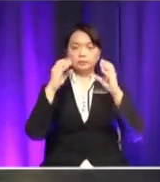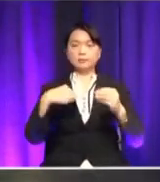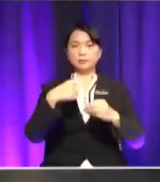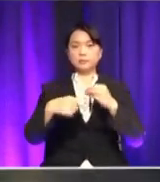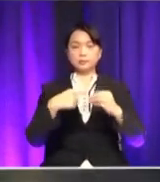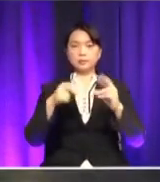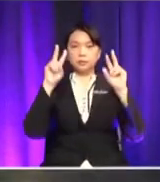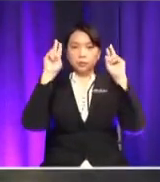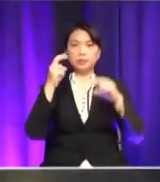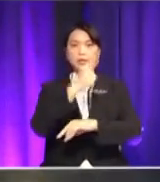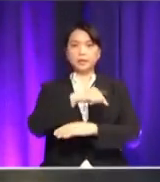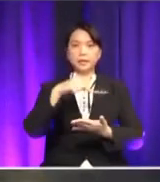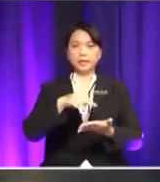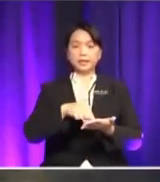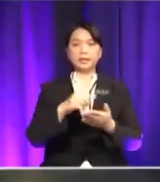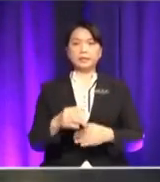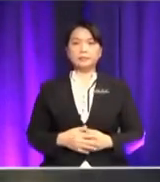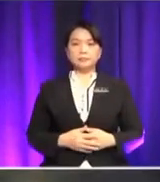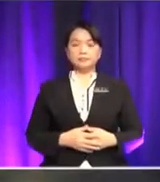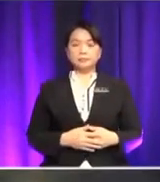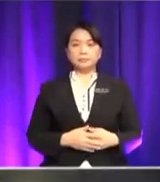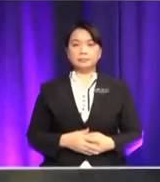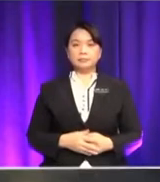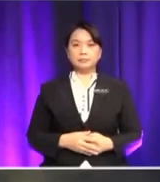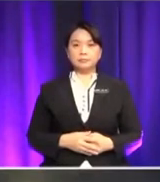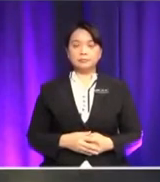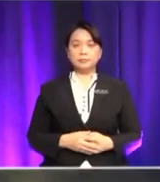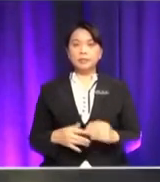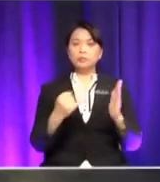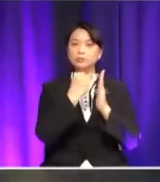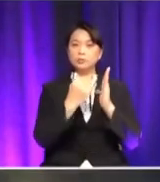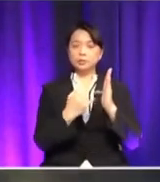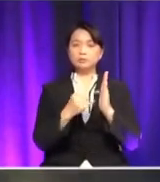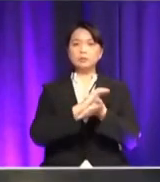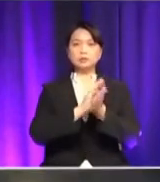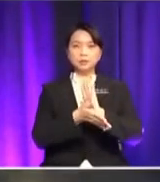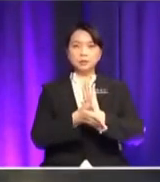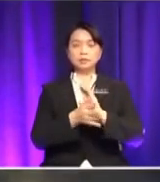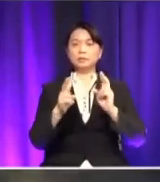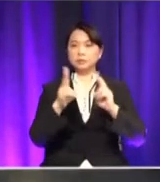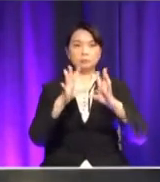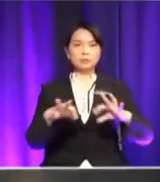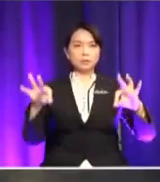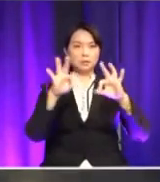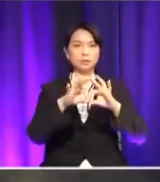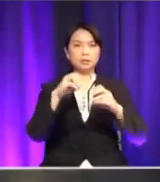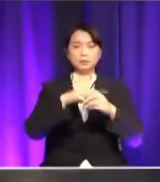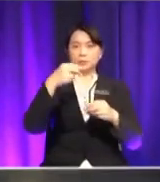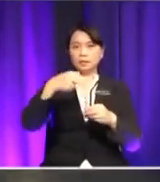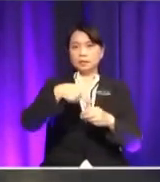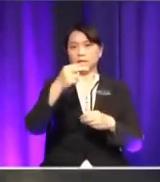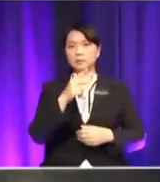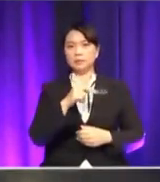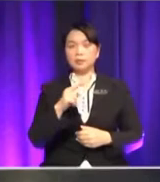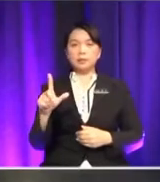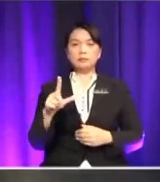kita metopic pada hari ini berkenaan dengan pintu tingkat yang semuanya menjadi satu butir yang sangat penting dalam menghasilkan bangunan dari